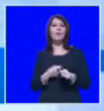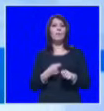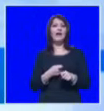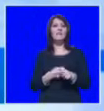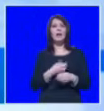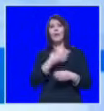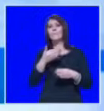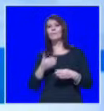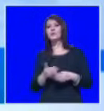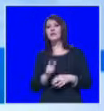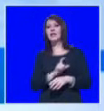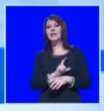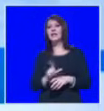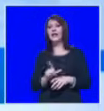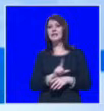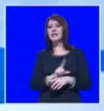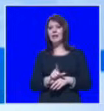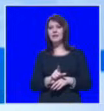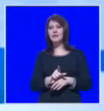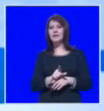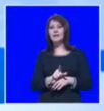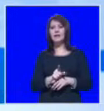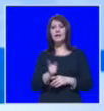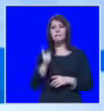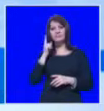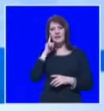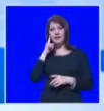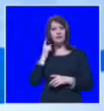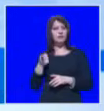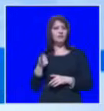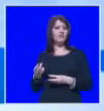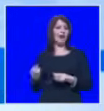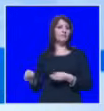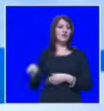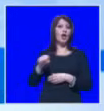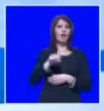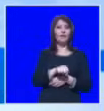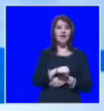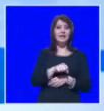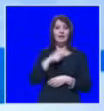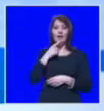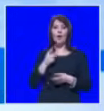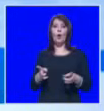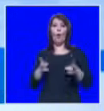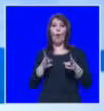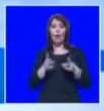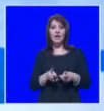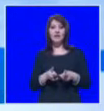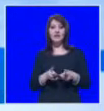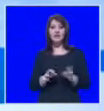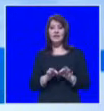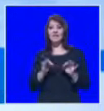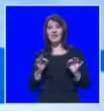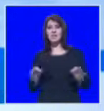последните седмици по отношение на кредитирането, смятате ли, че ще доведе до това да бъде ограничено в размер,